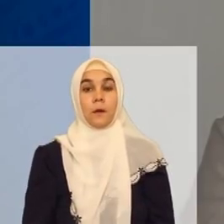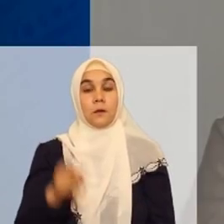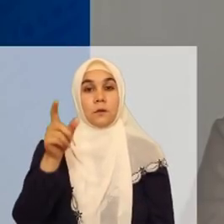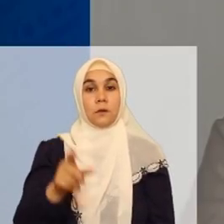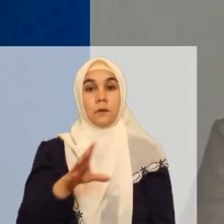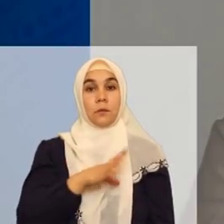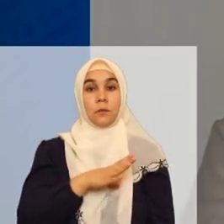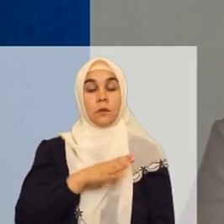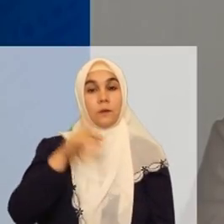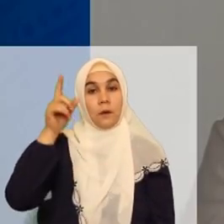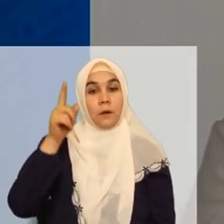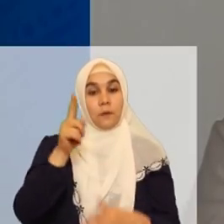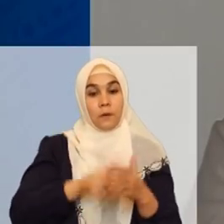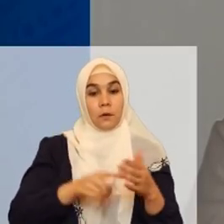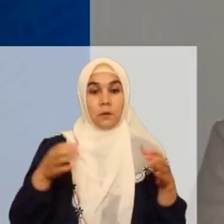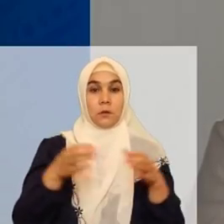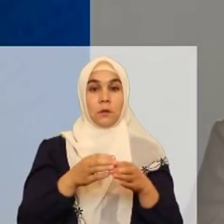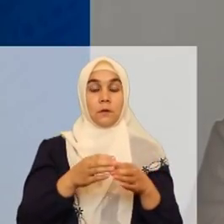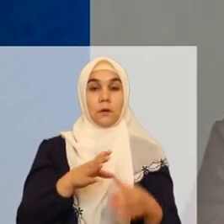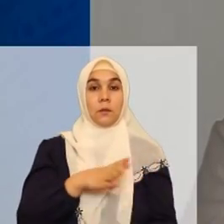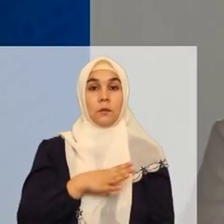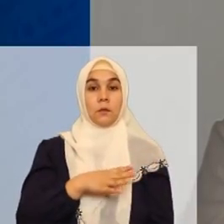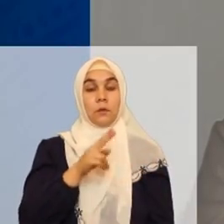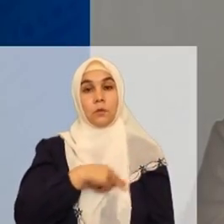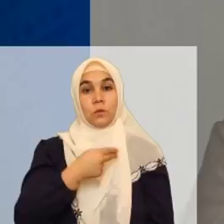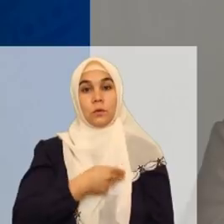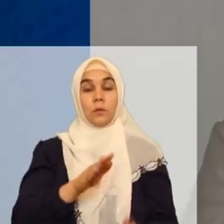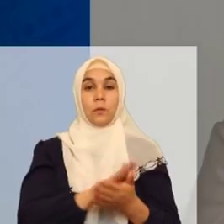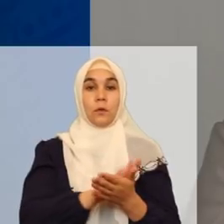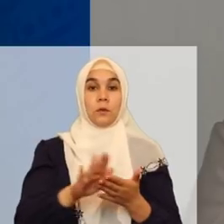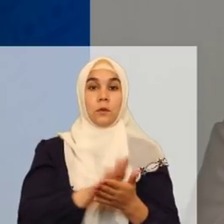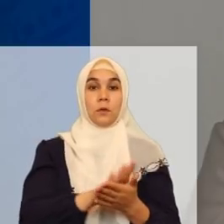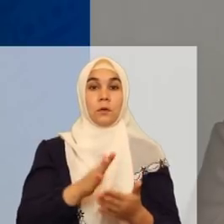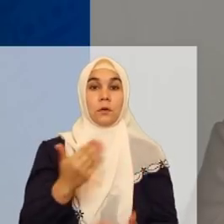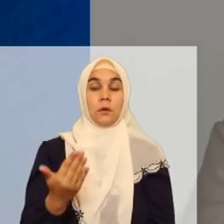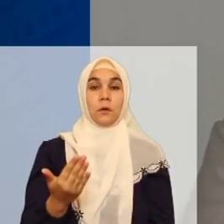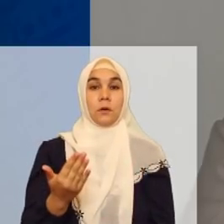Inson mu'min musulmon bandaning qalbi pokligida,